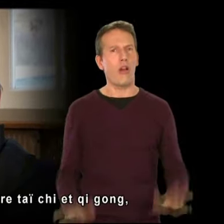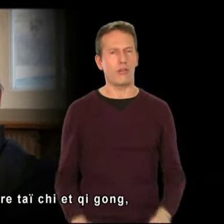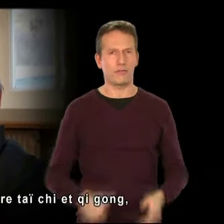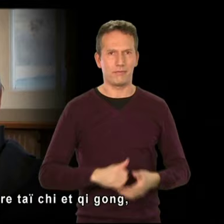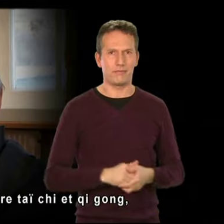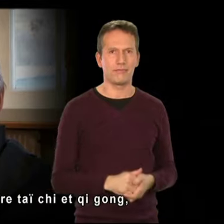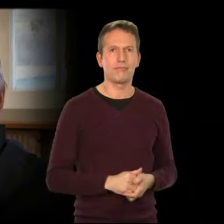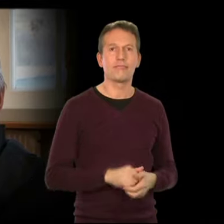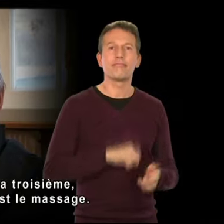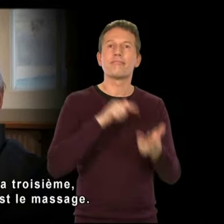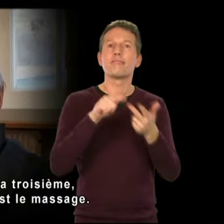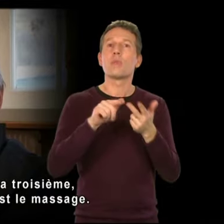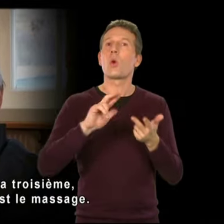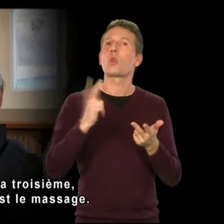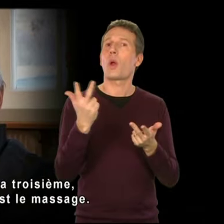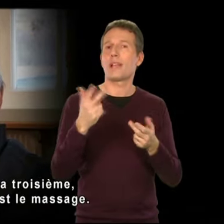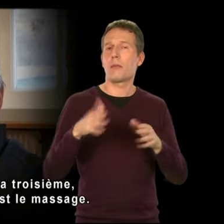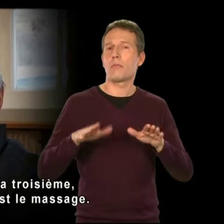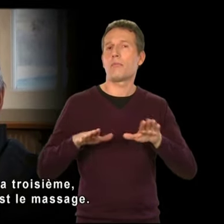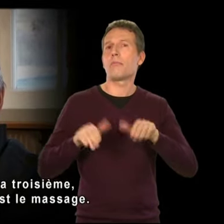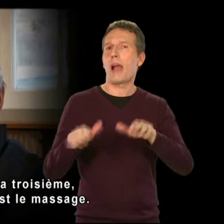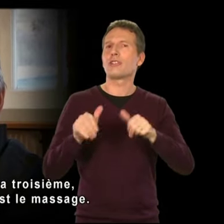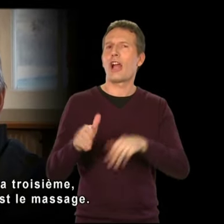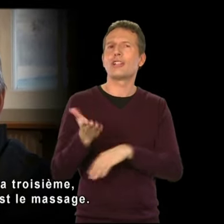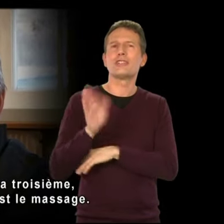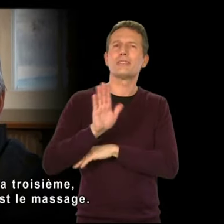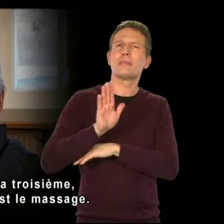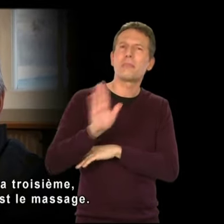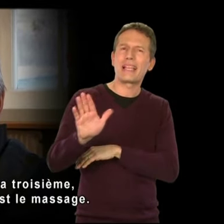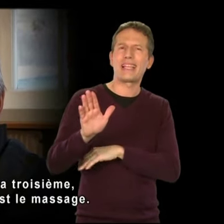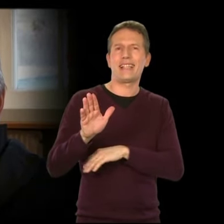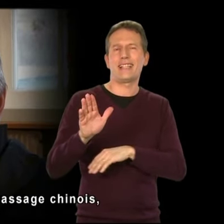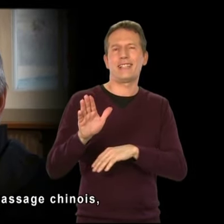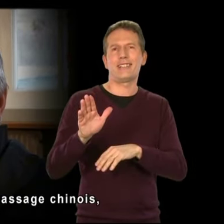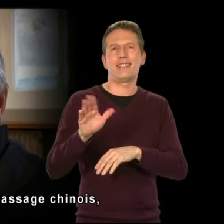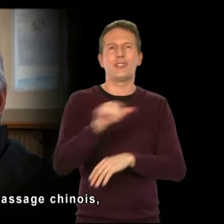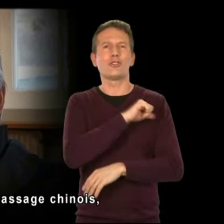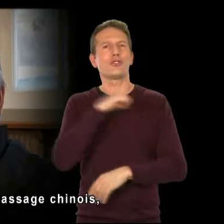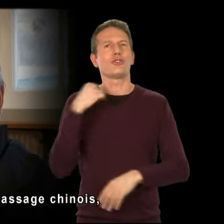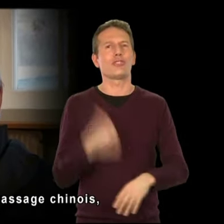et qigong. La troisième, c'est le massage